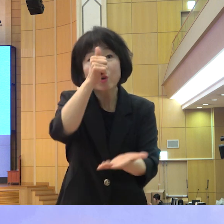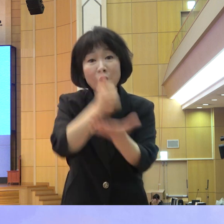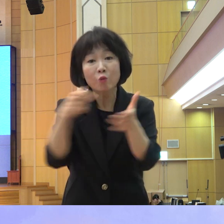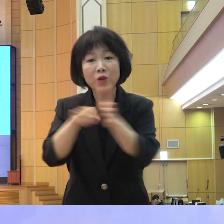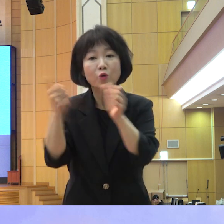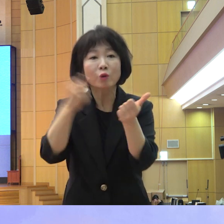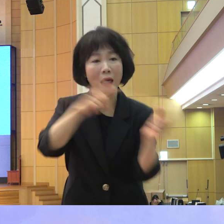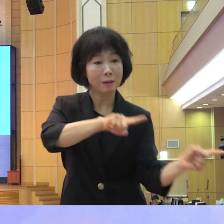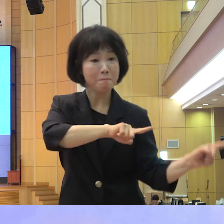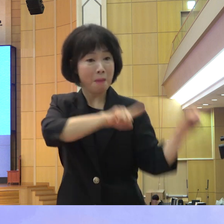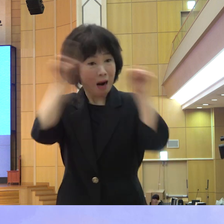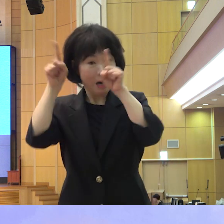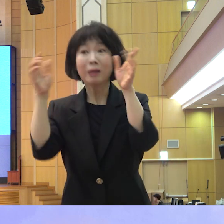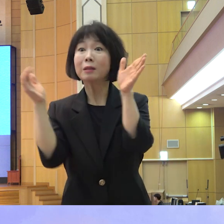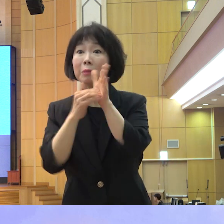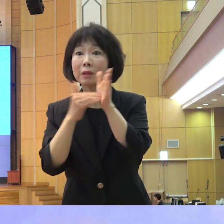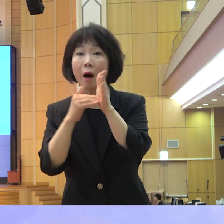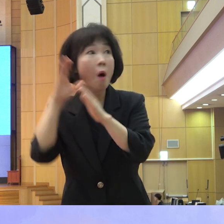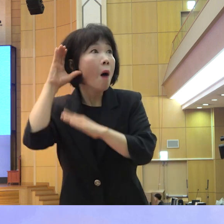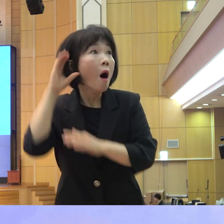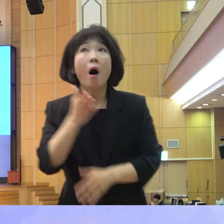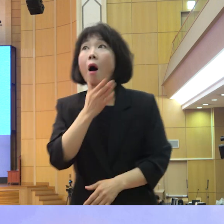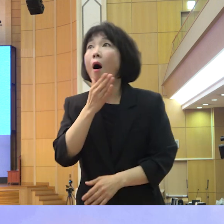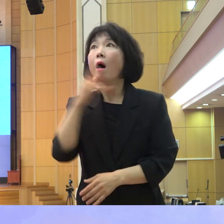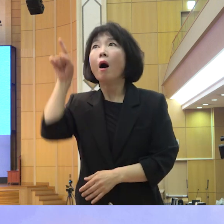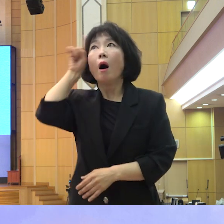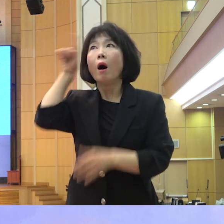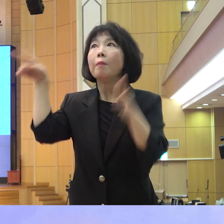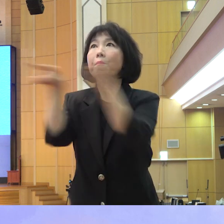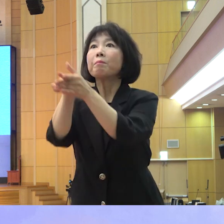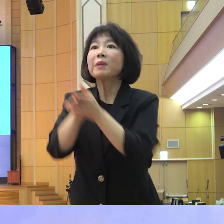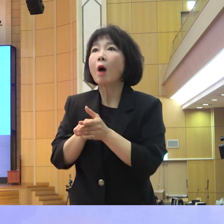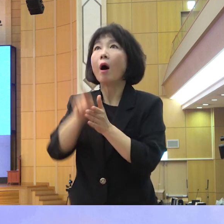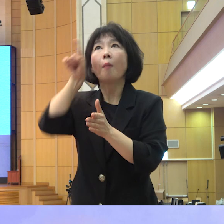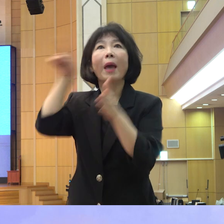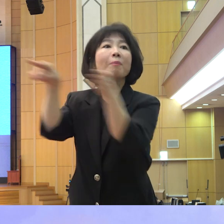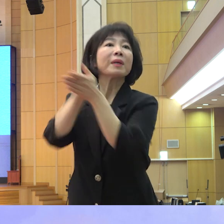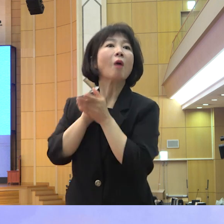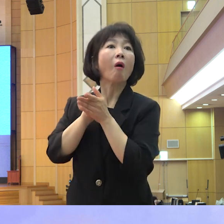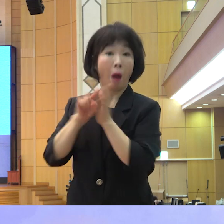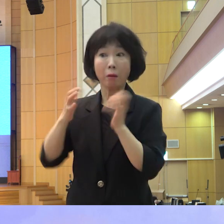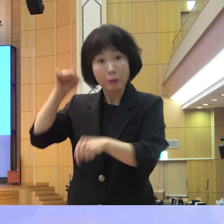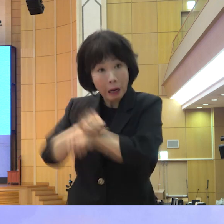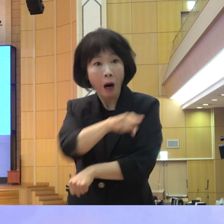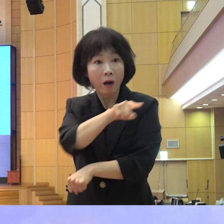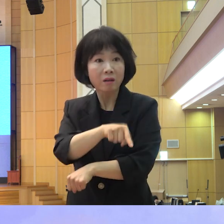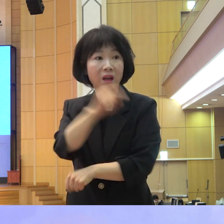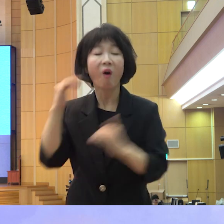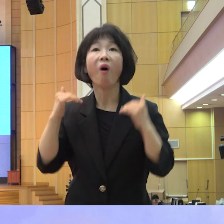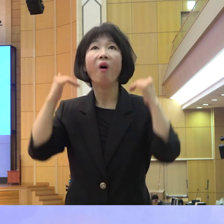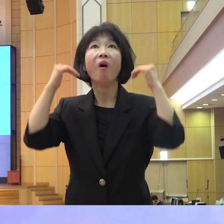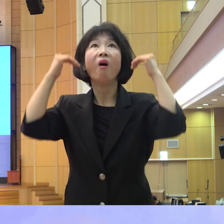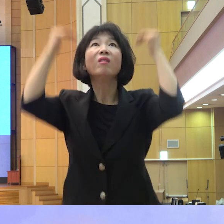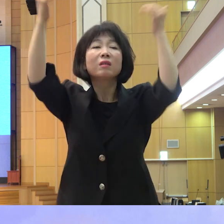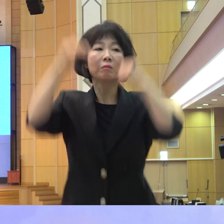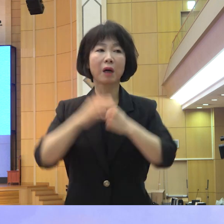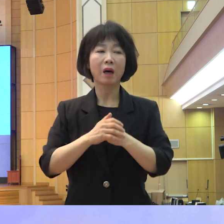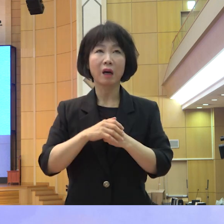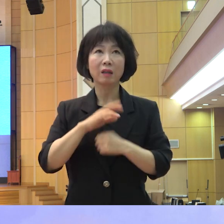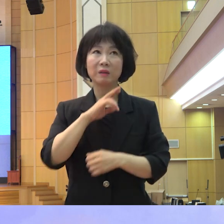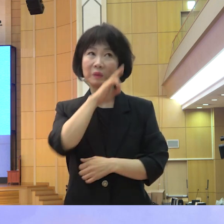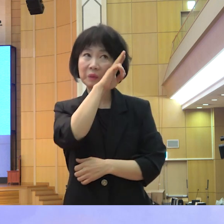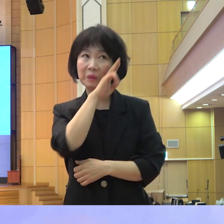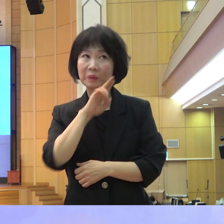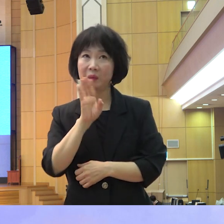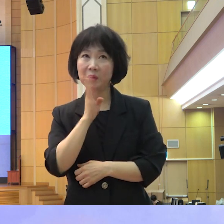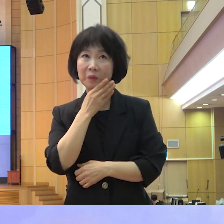살아났습니다. 할렐루야. 이게 있는 그대로 받아들여져야 돼요. 의심이 하면 안 돼요. 그런데 자꾸 우리가 신앙생활 하면서도